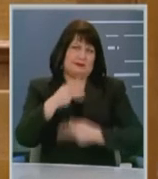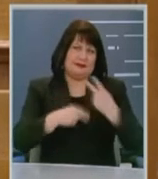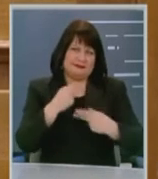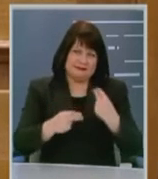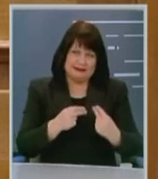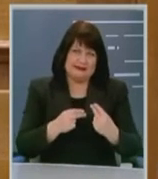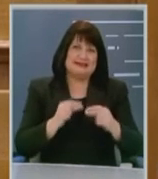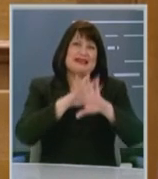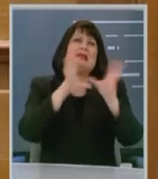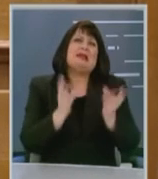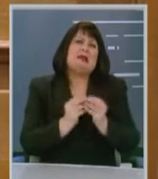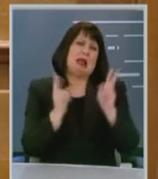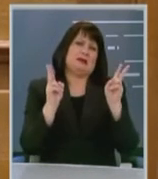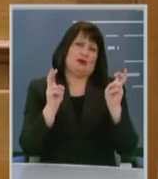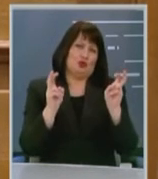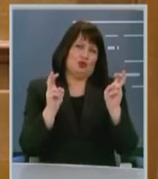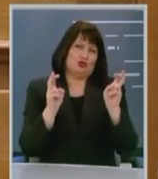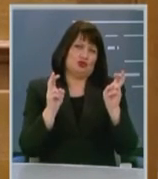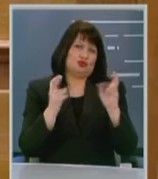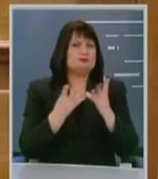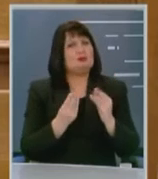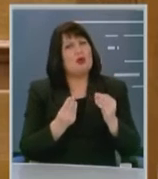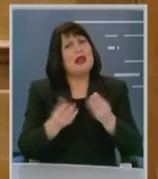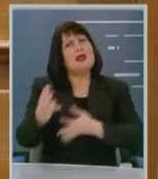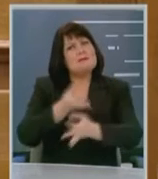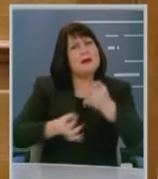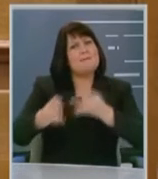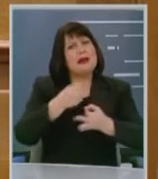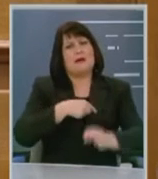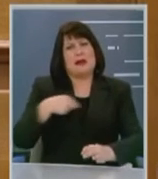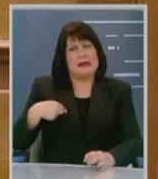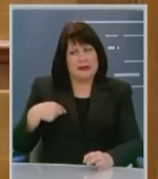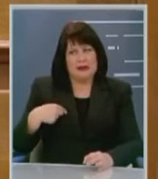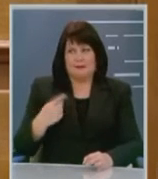είναι γενικόλογο, όσο και πολλές από τις τοποθετήσεις που